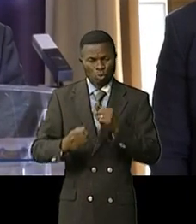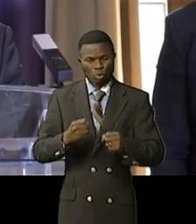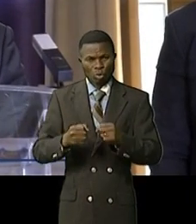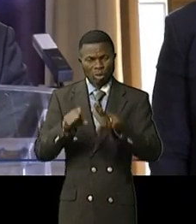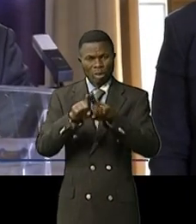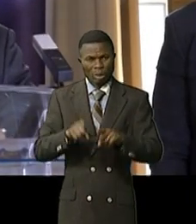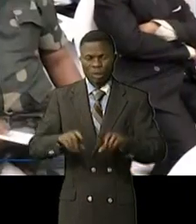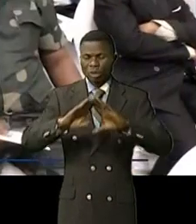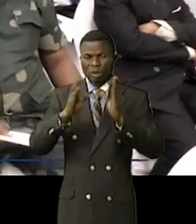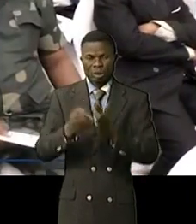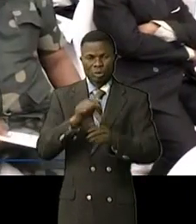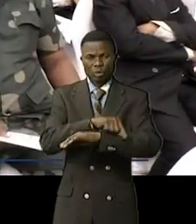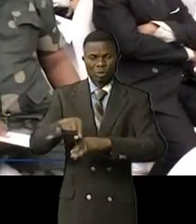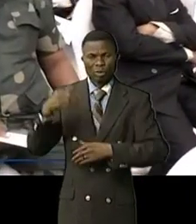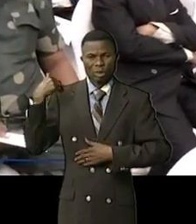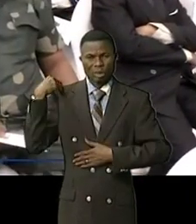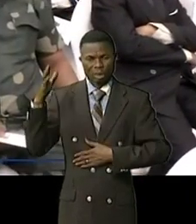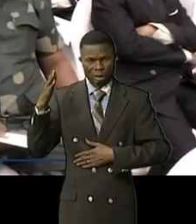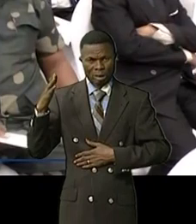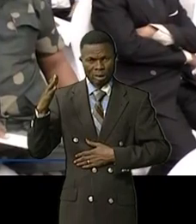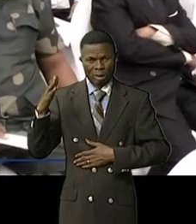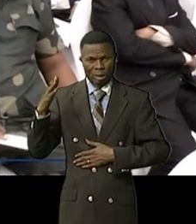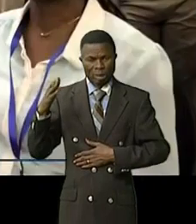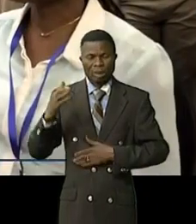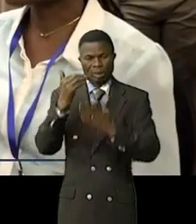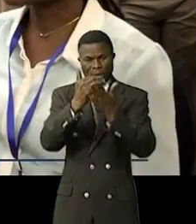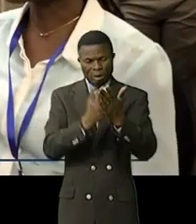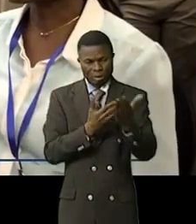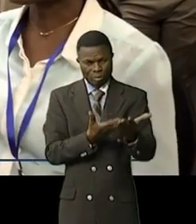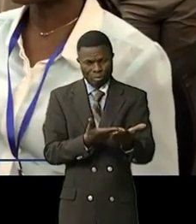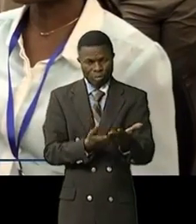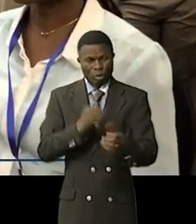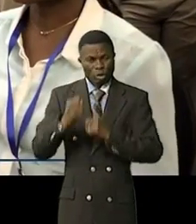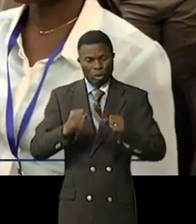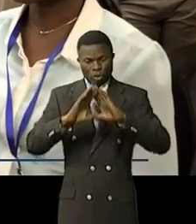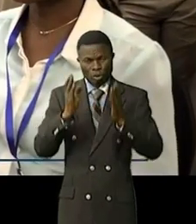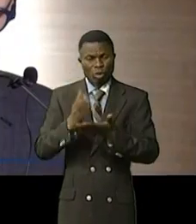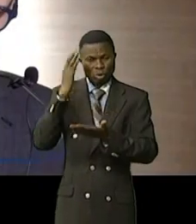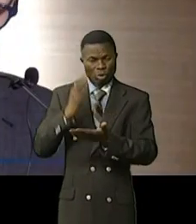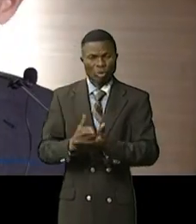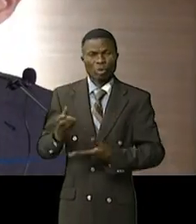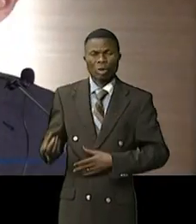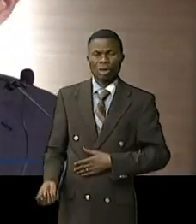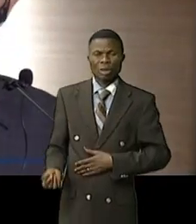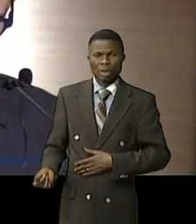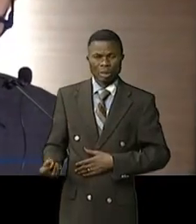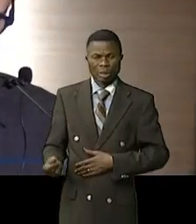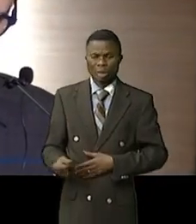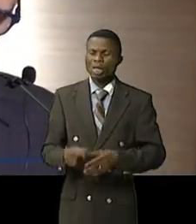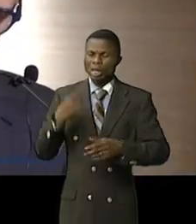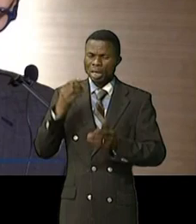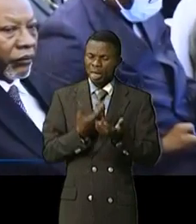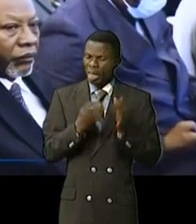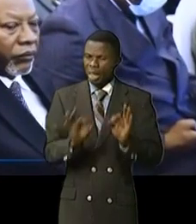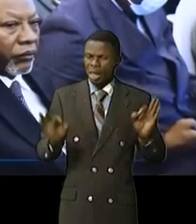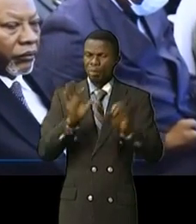de toutes les institutions que je viens de citer. Tous les efforts pour l'éradication de la corruption s'avèrent permanentes et